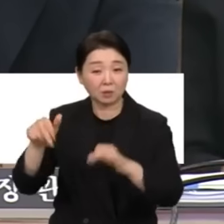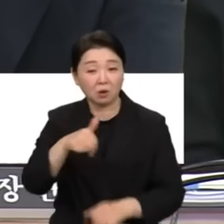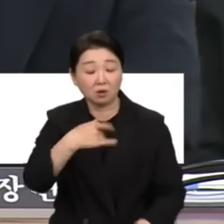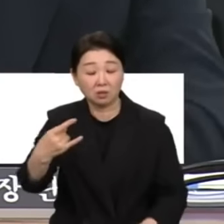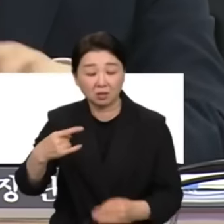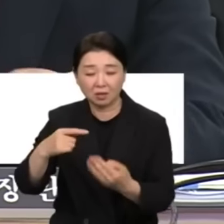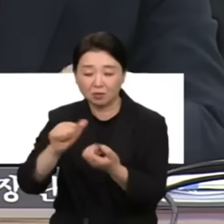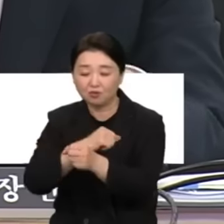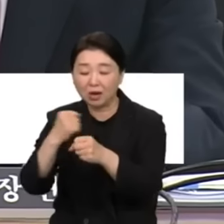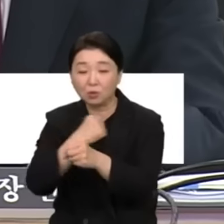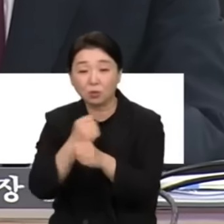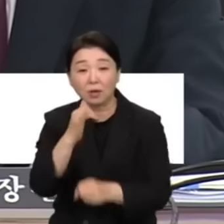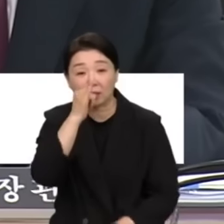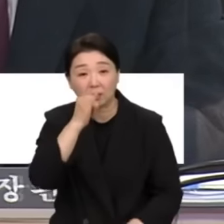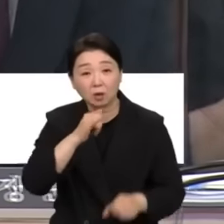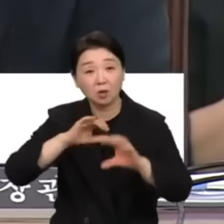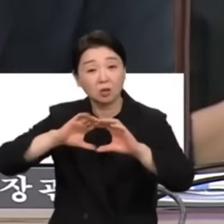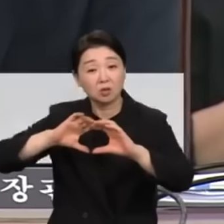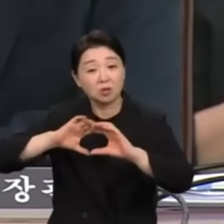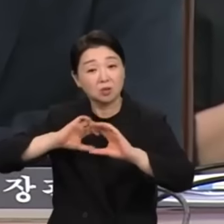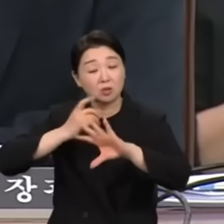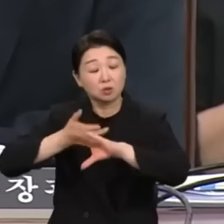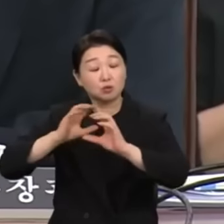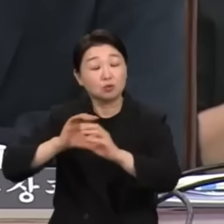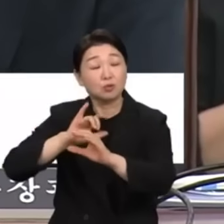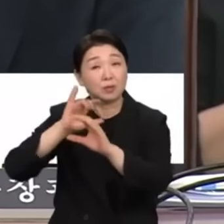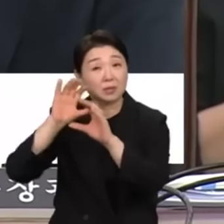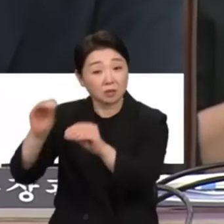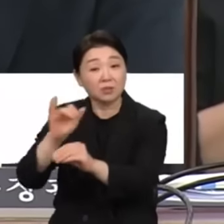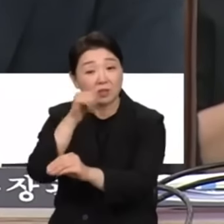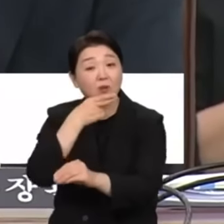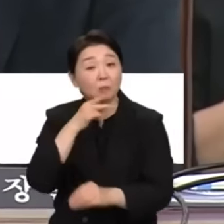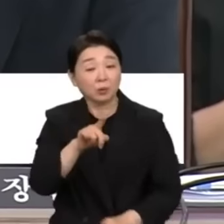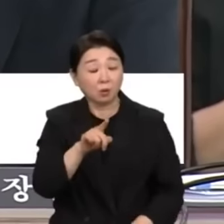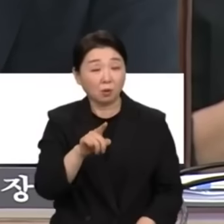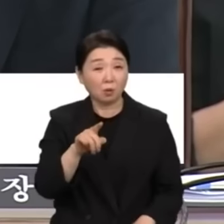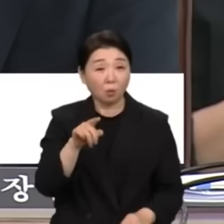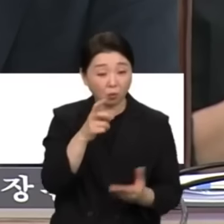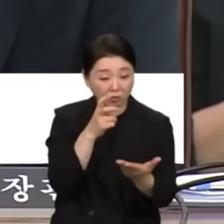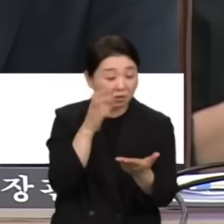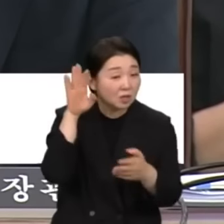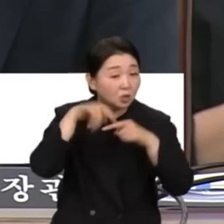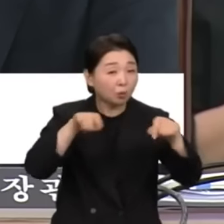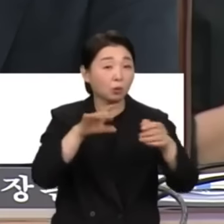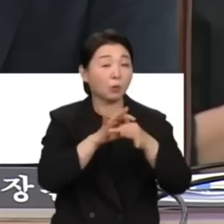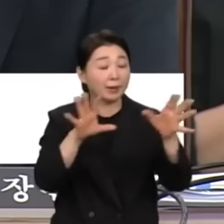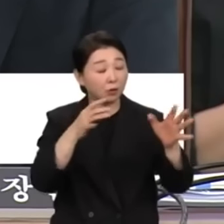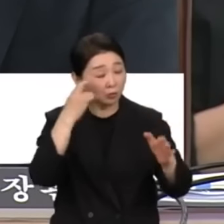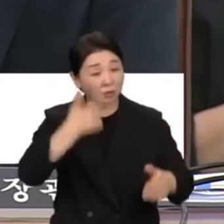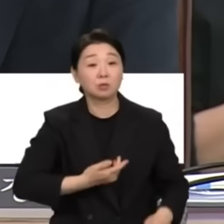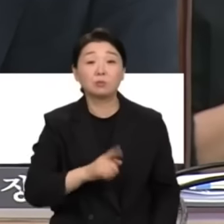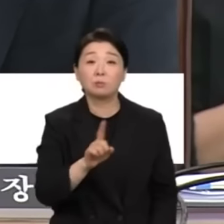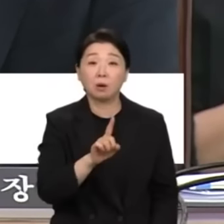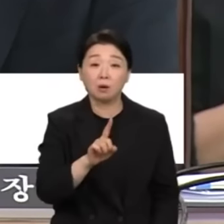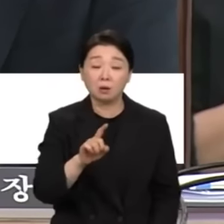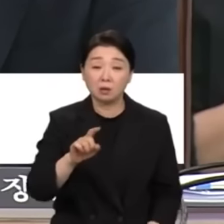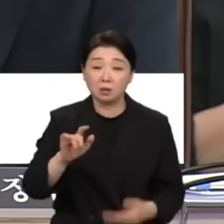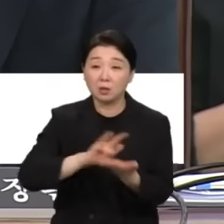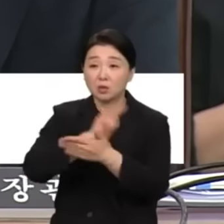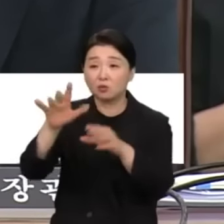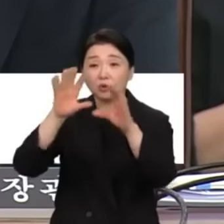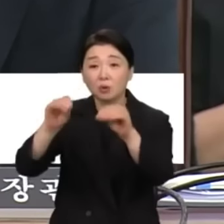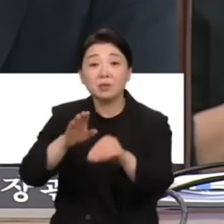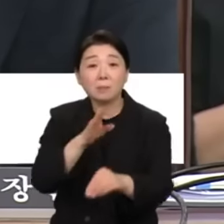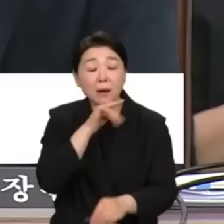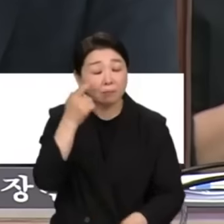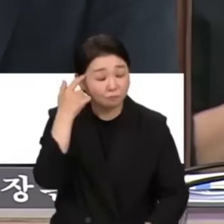의혹 받고 있는데 출국 금지했습니까? 오늘 이 입법청문회와 관계없는 질문이신 것 같습니다. 출국 금지하셨냐고